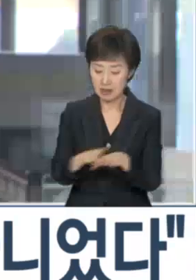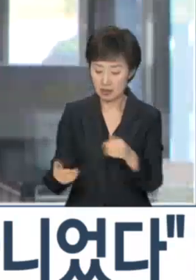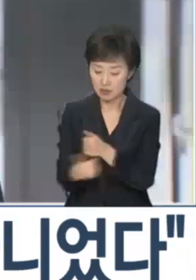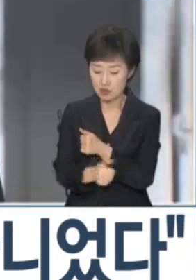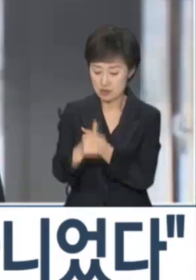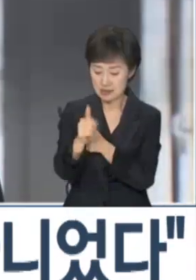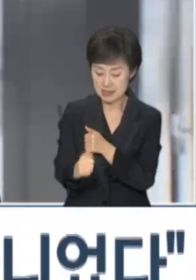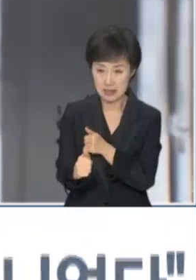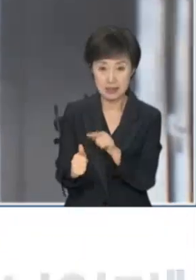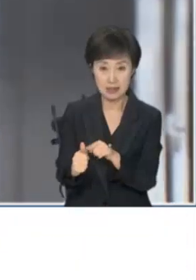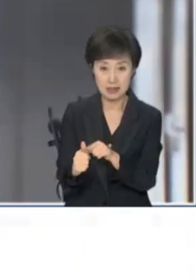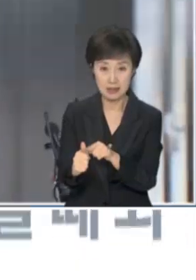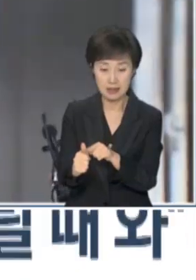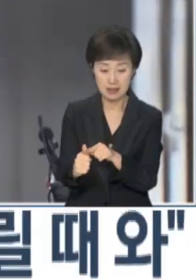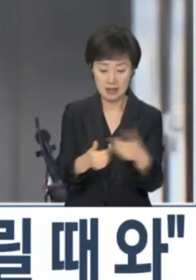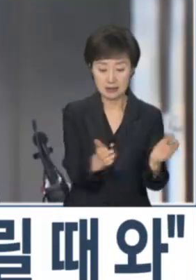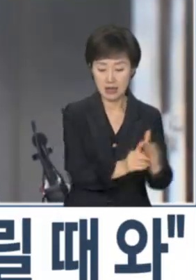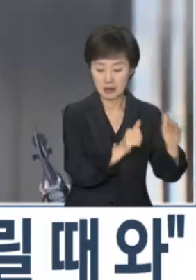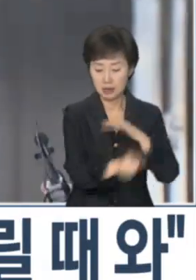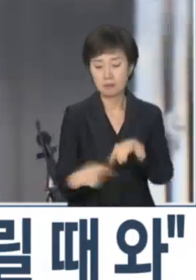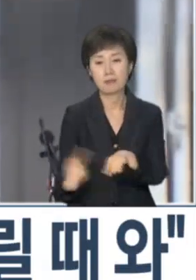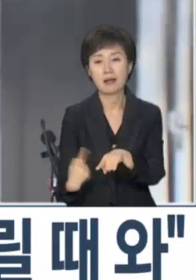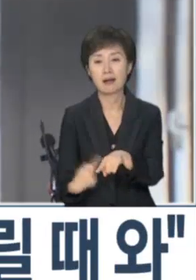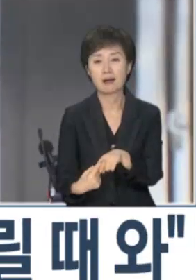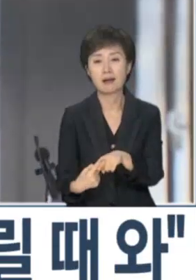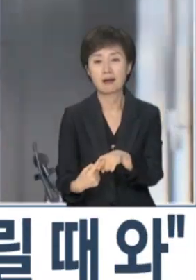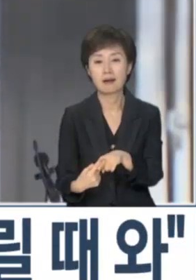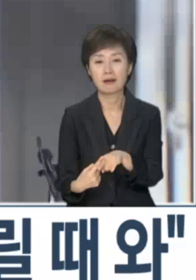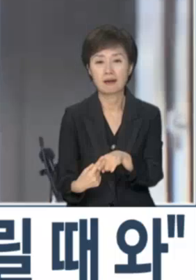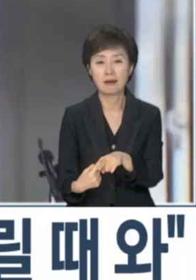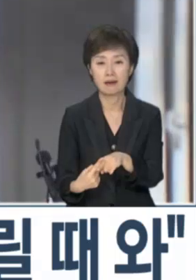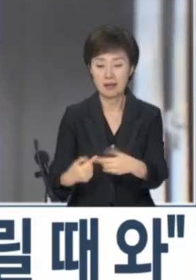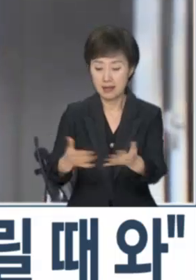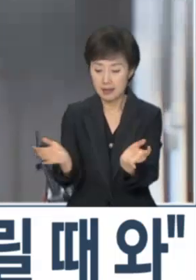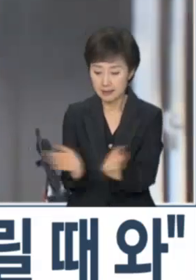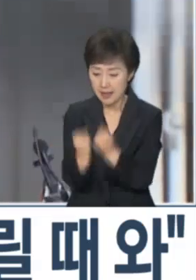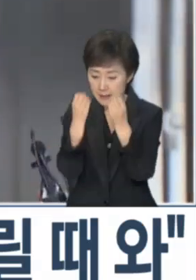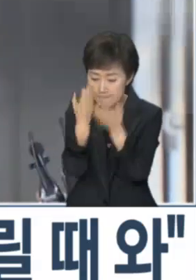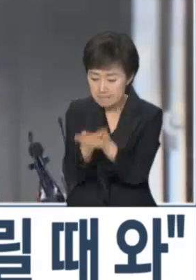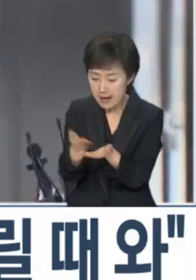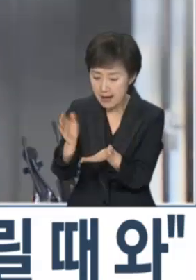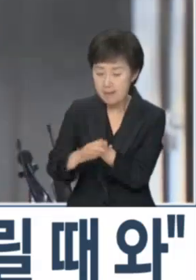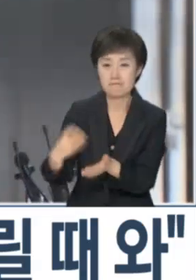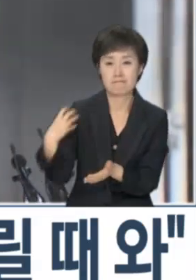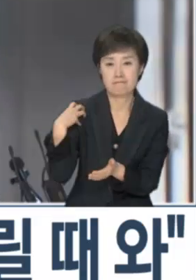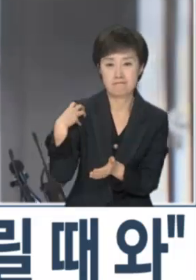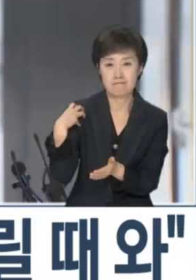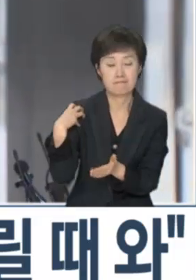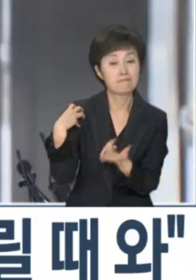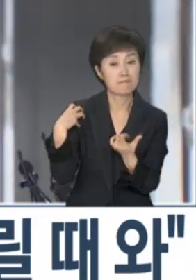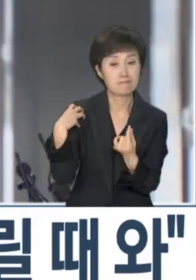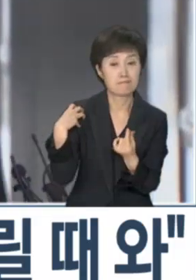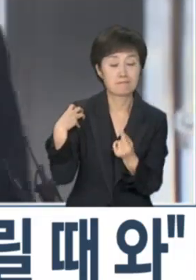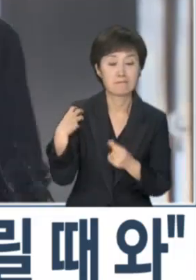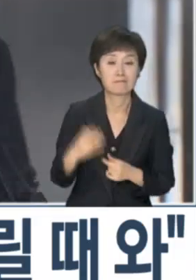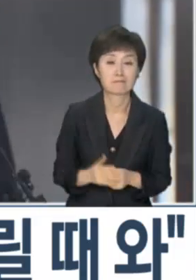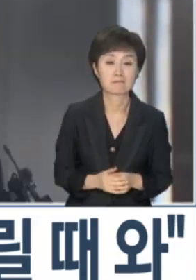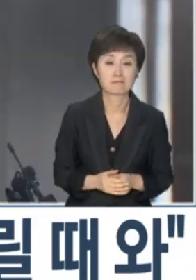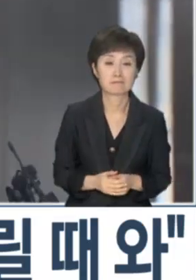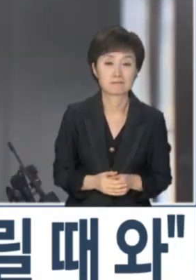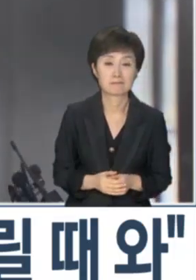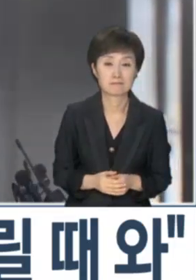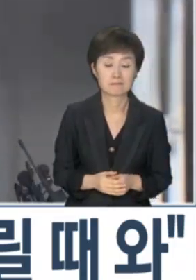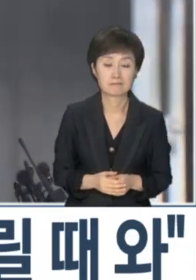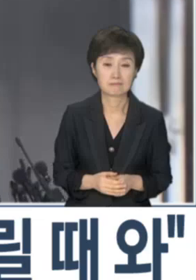국민의힘 비대위원장은 당 대표이고 당을 새롭게 혁신하고 개혁하는 그런 자리가 돼야 되지 않겠습니까?